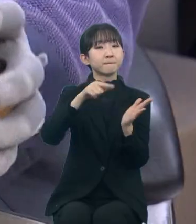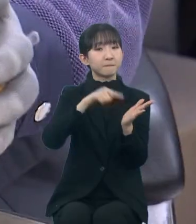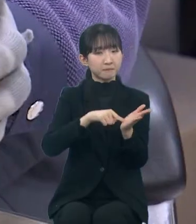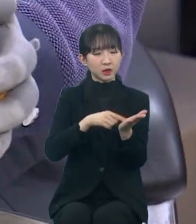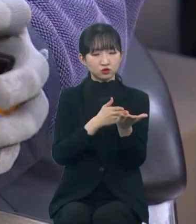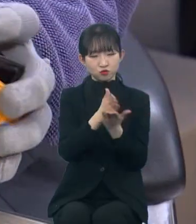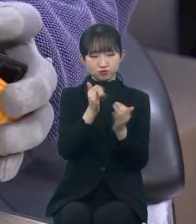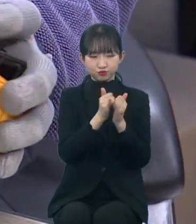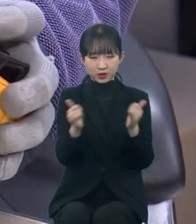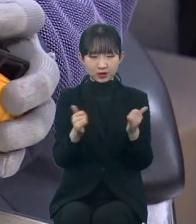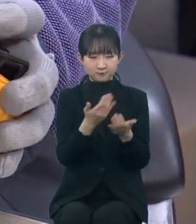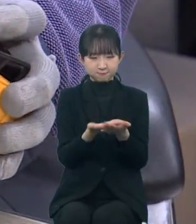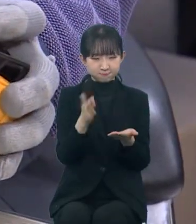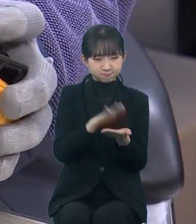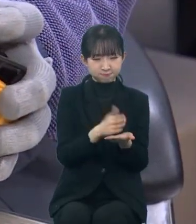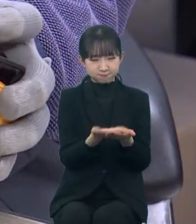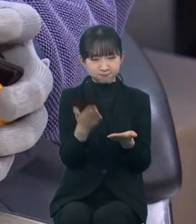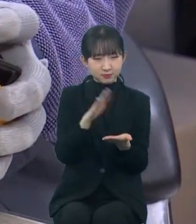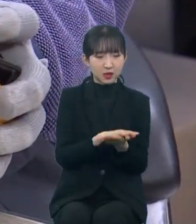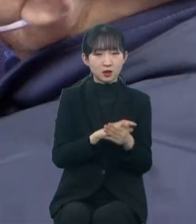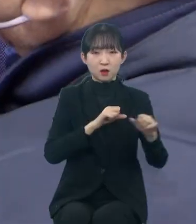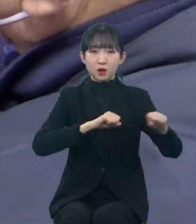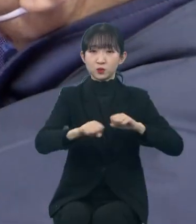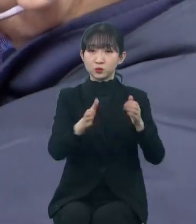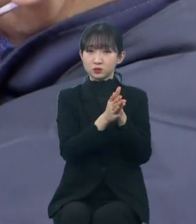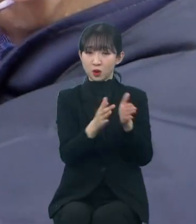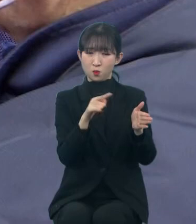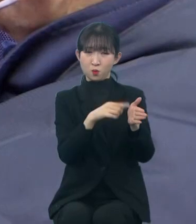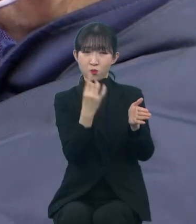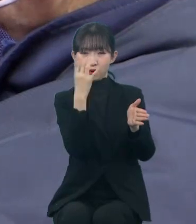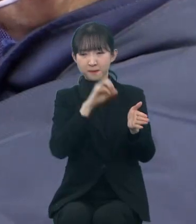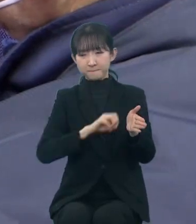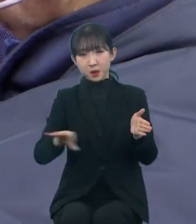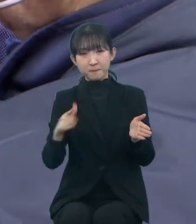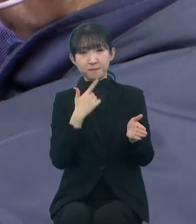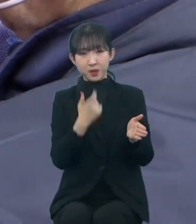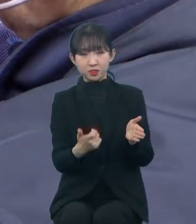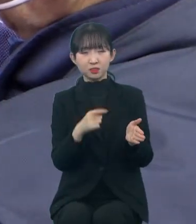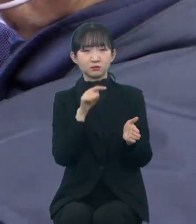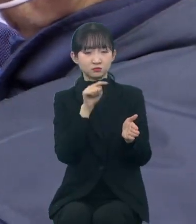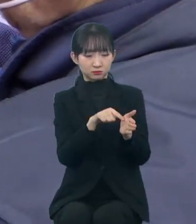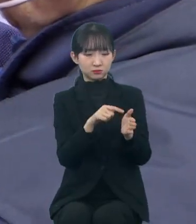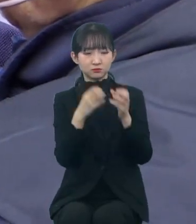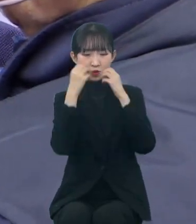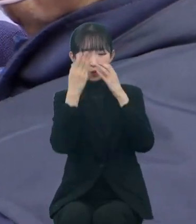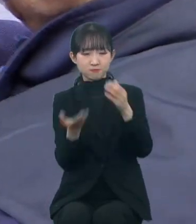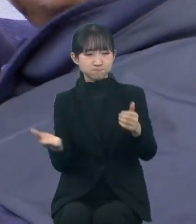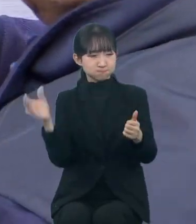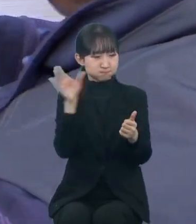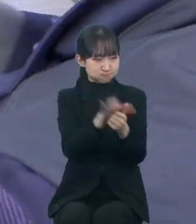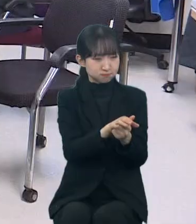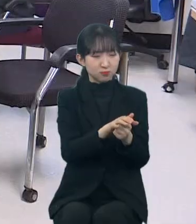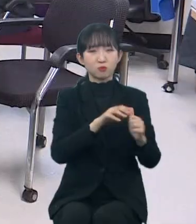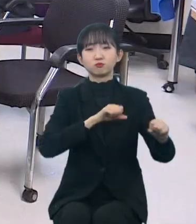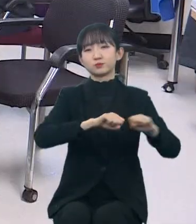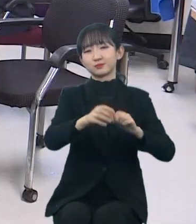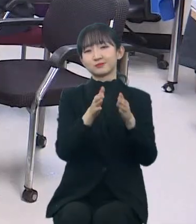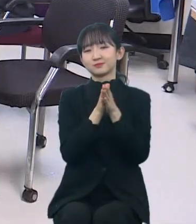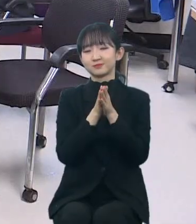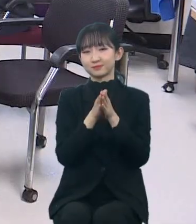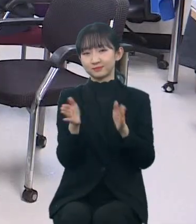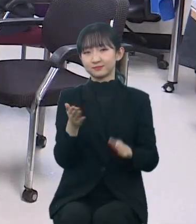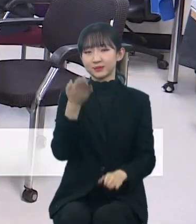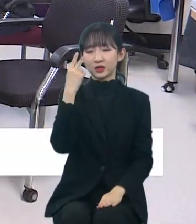닿자 움직이기 시작합니다. 자칫 버려질 수도 있던 고장난 장난감에 새 생명을 불어넣습니다.